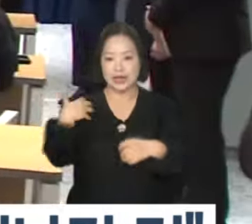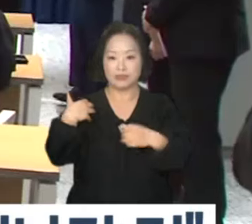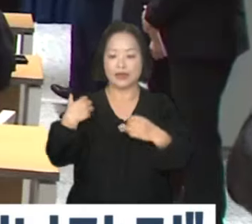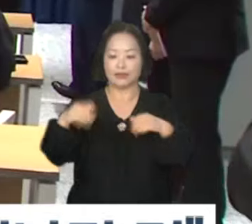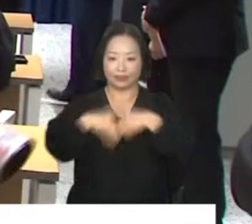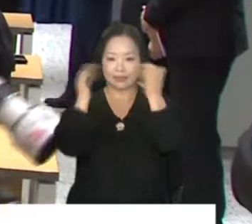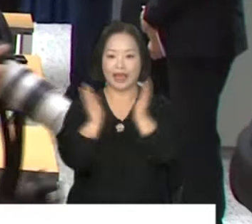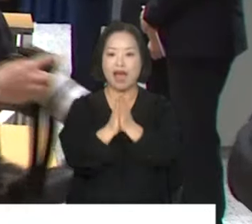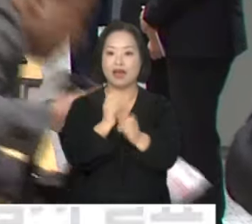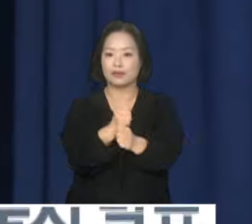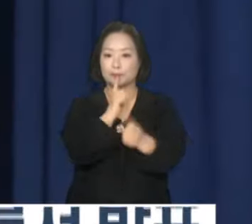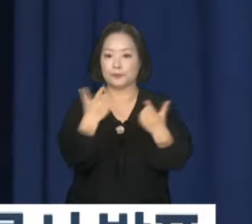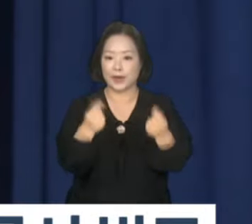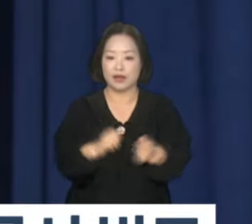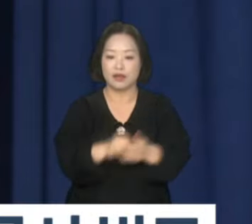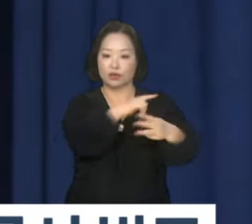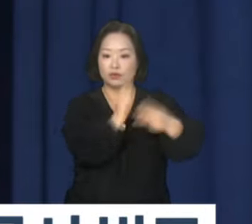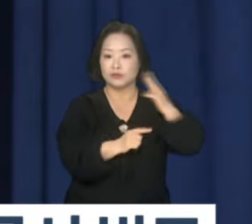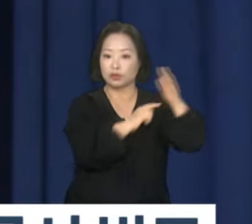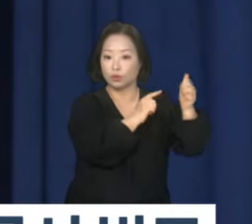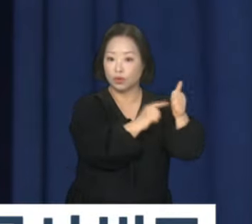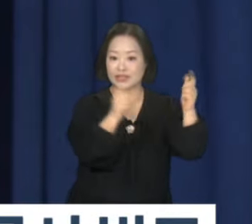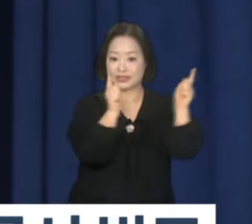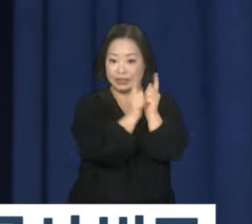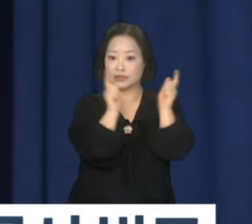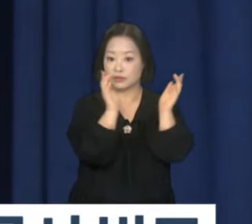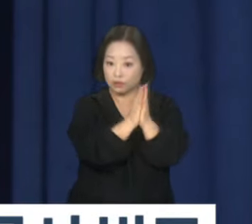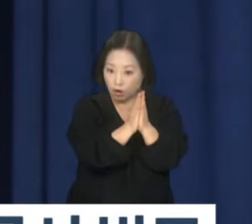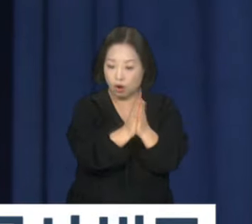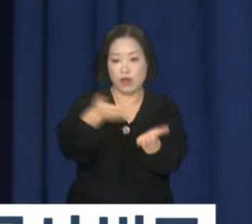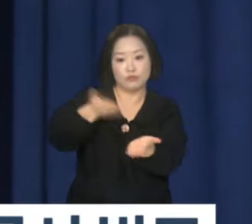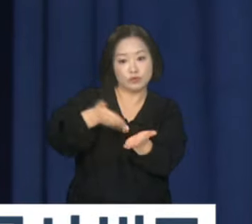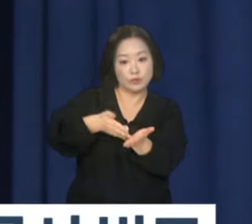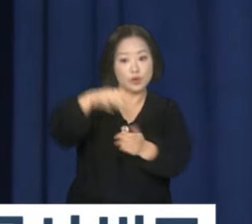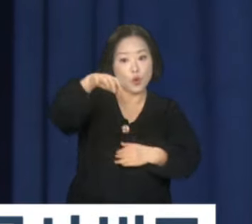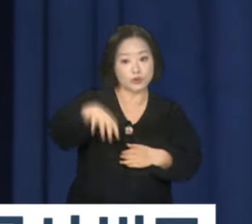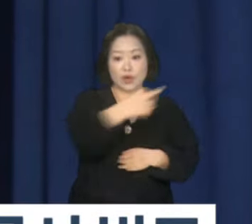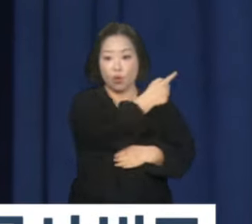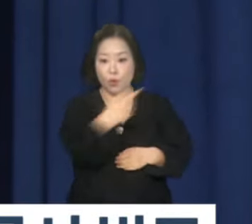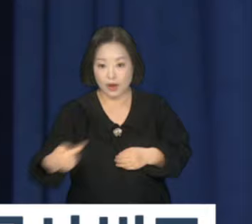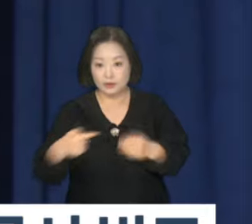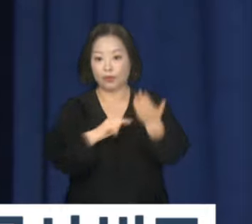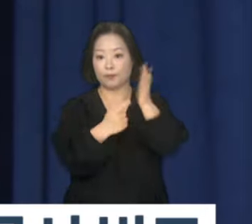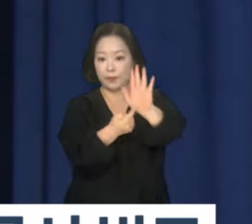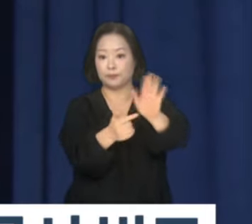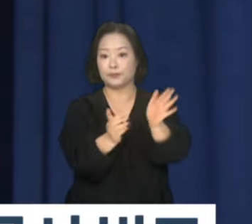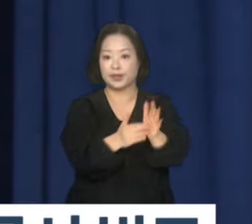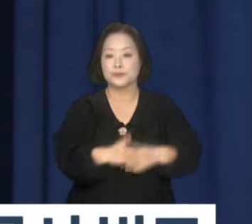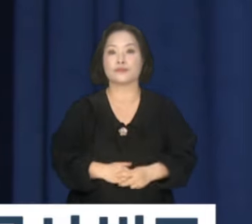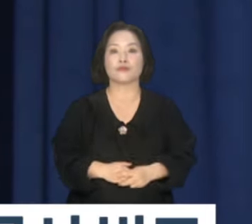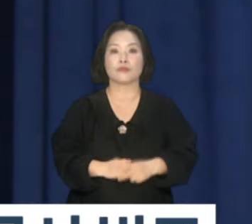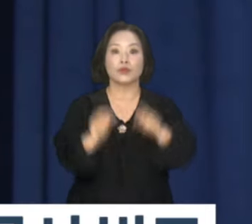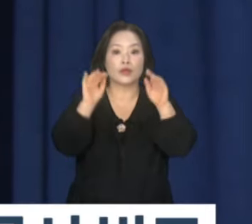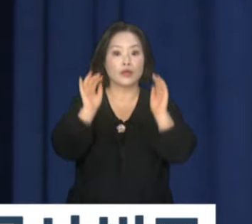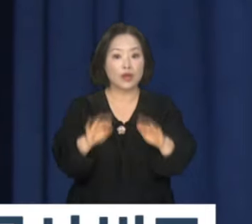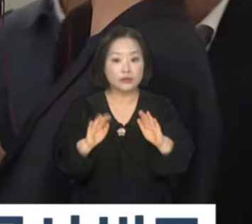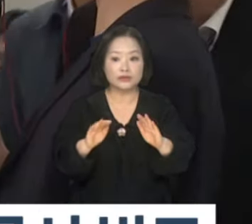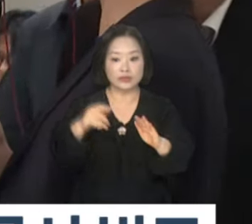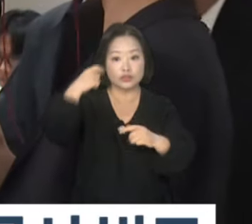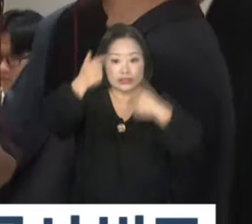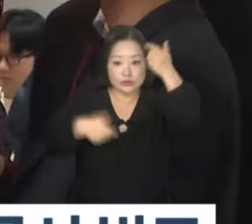발표는 이적으로 모두 윤대이 직 룸에 내려와 진행했습니다 윤 대통령은